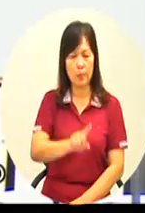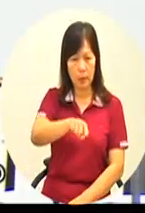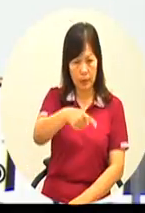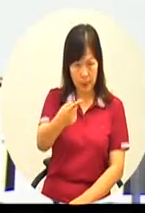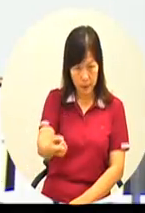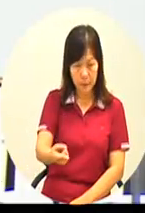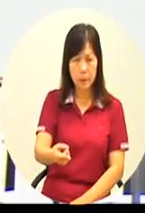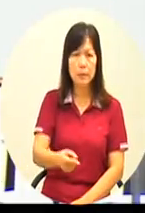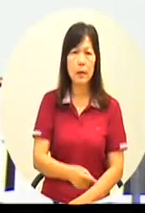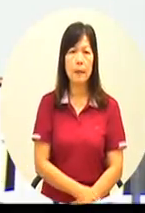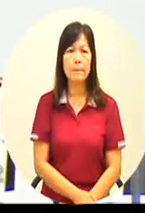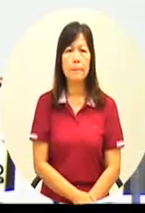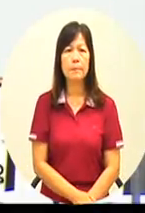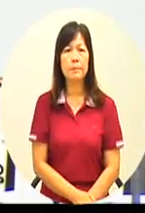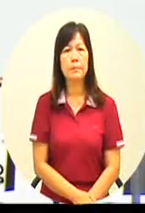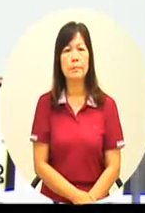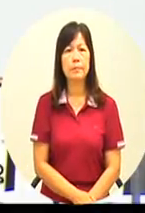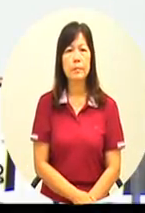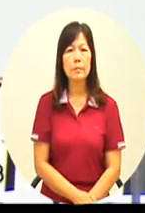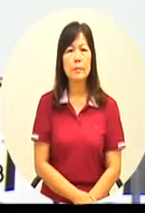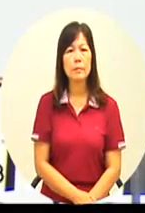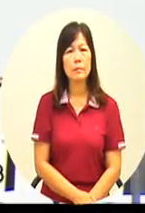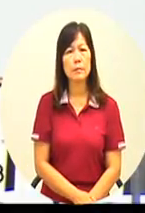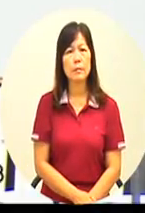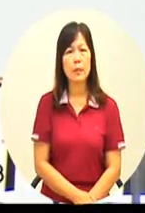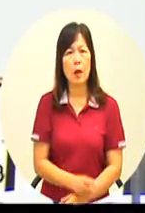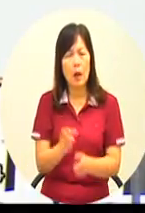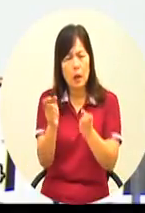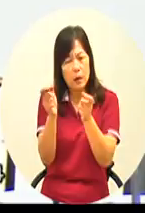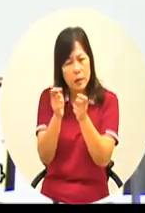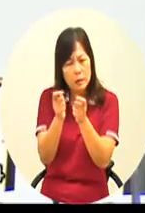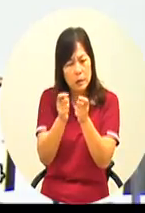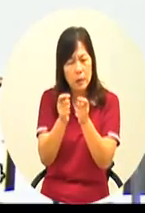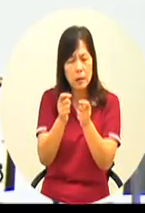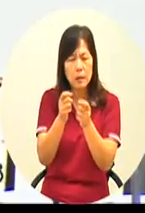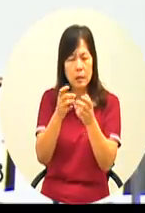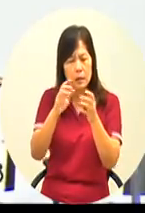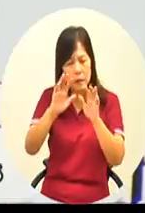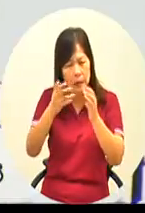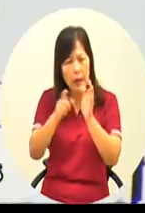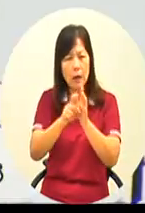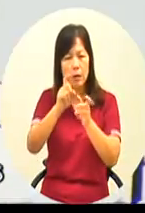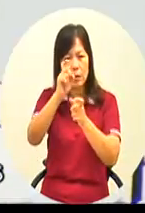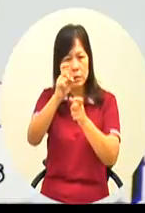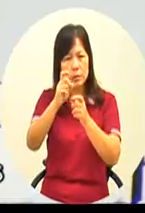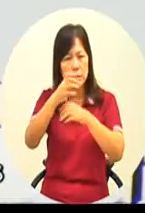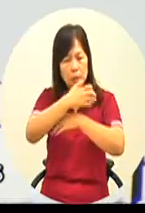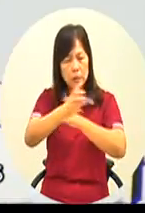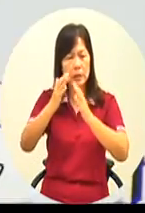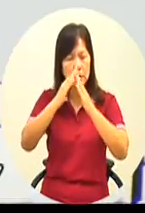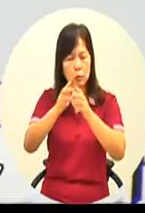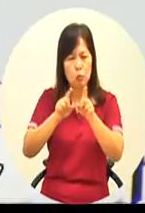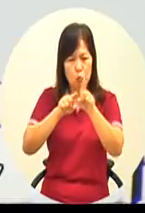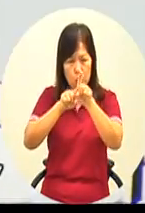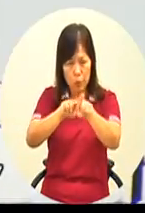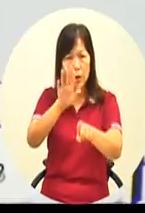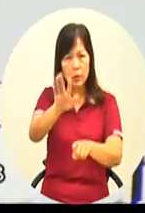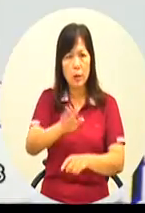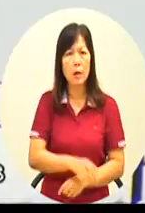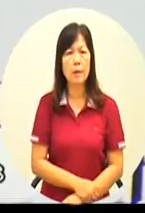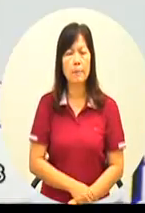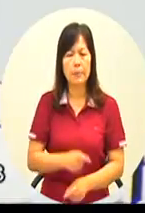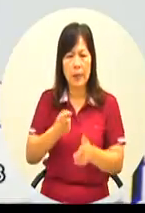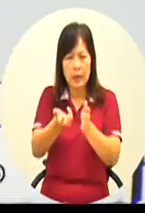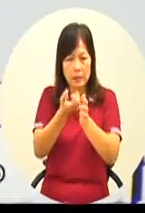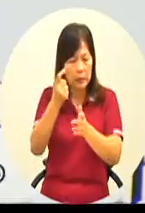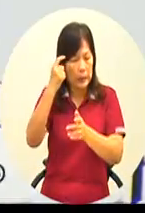看到，有接近10个县市政府，好，也跟进了。好，那在前几天又让人